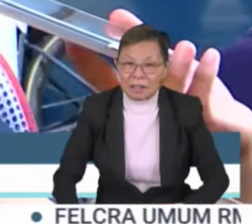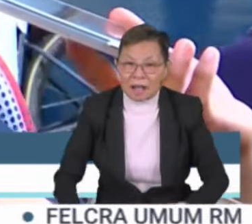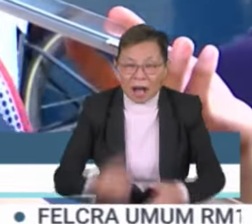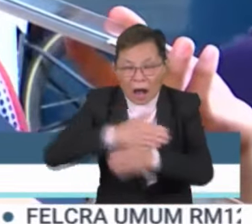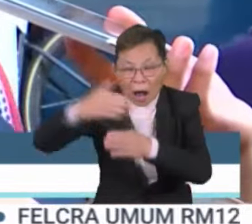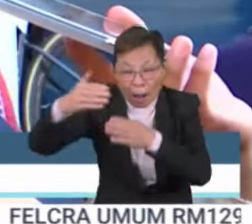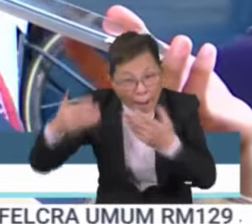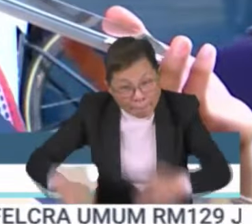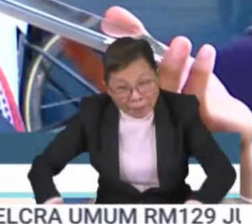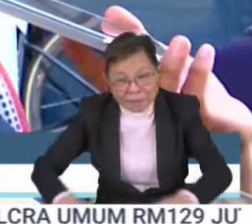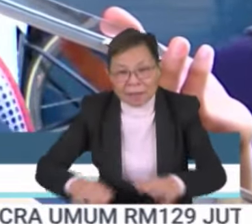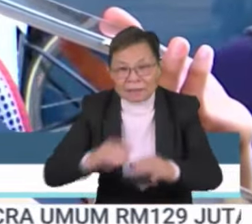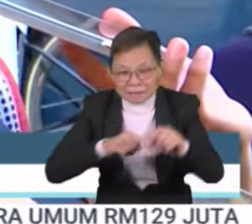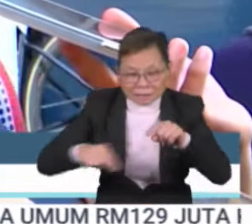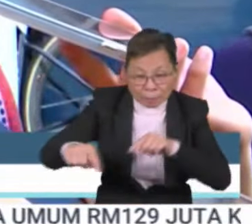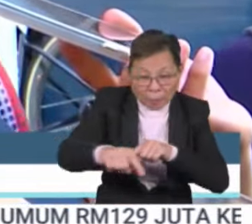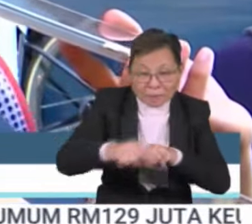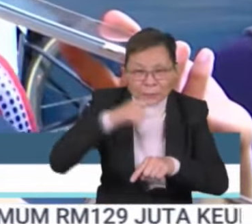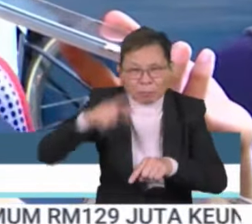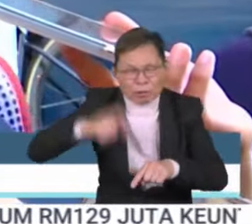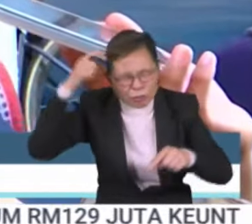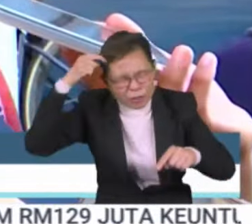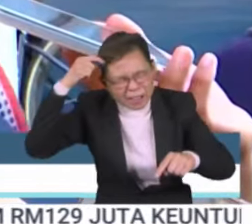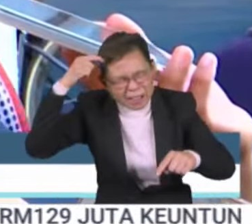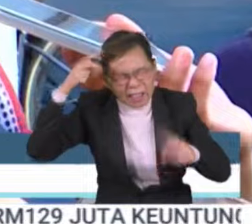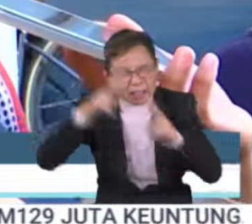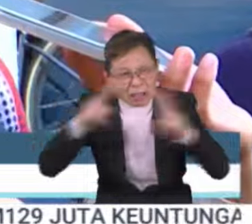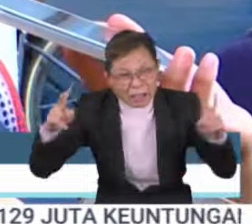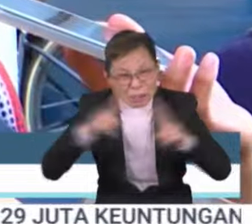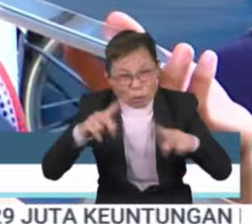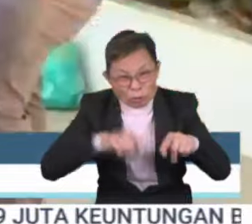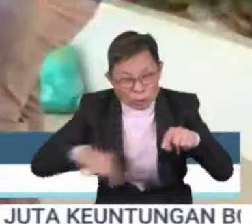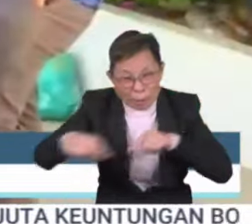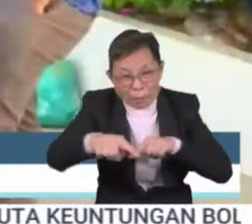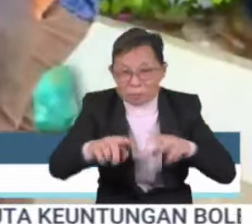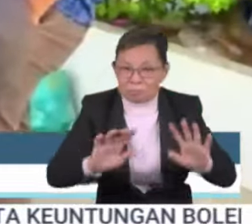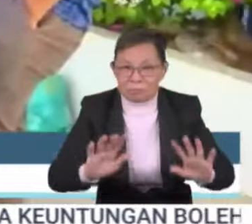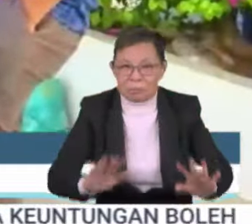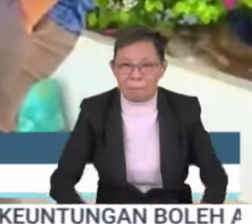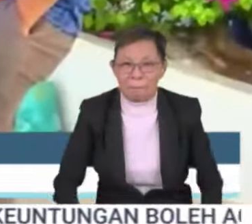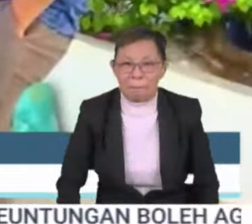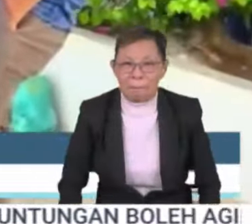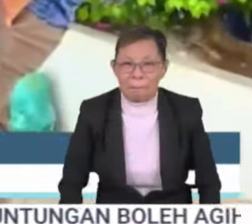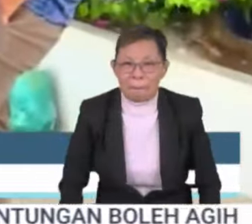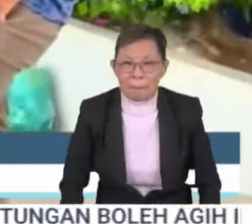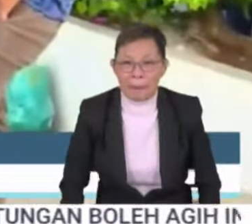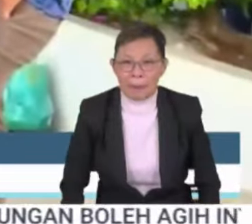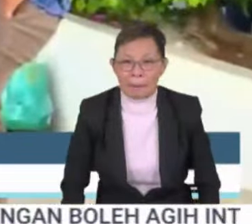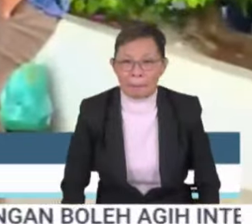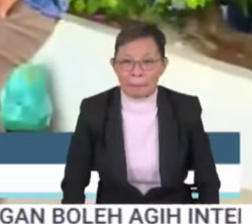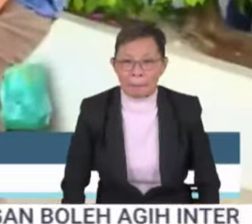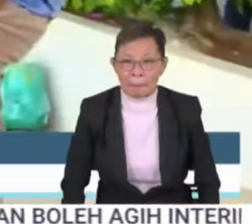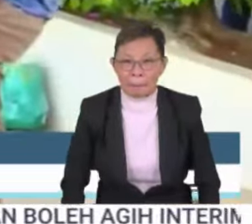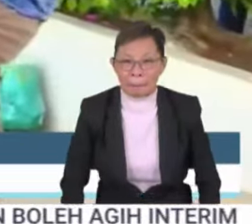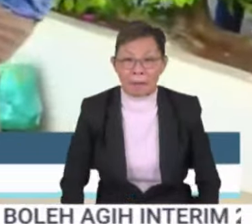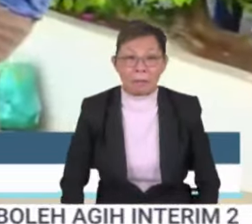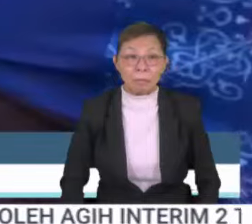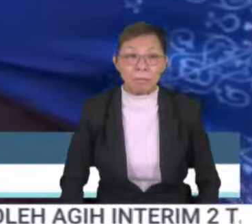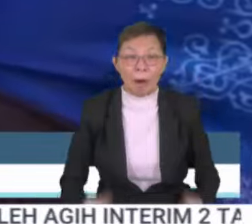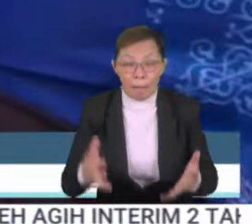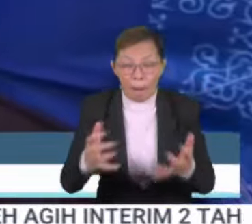habis kat depan. So tak payah fikir sangat terlalu depan lagi. Rainbow